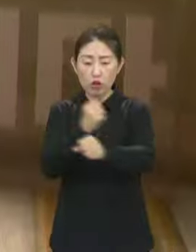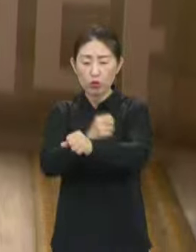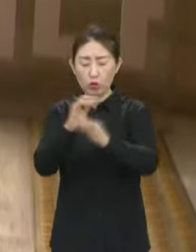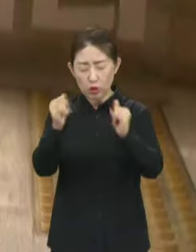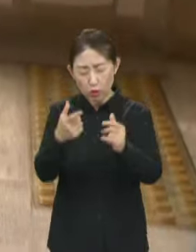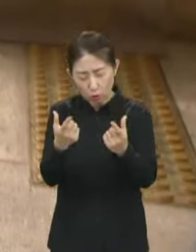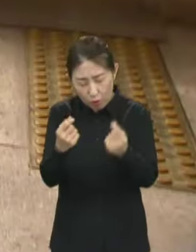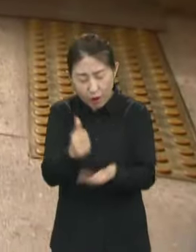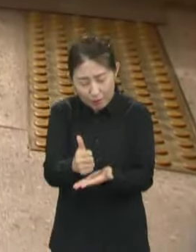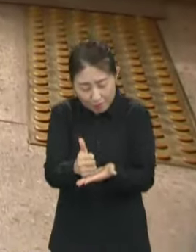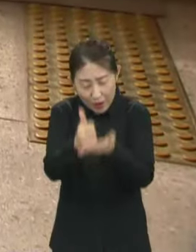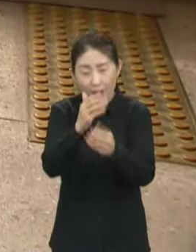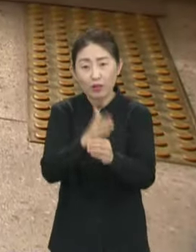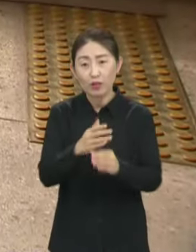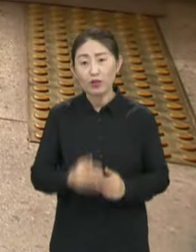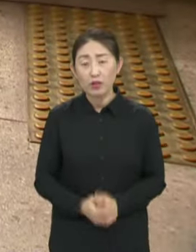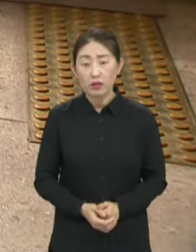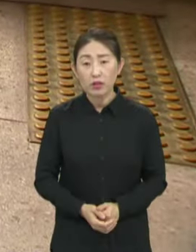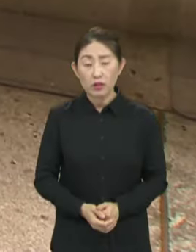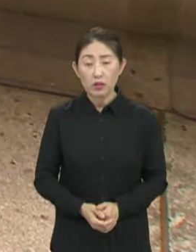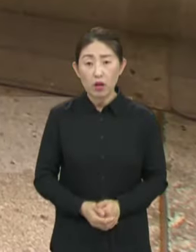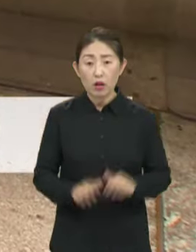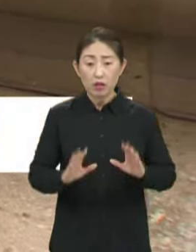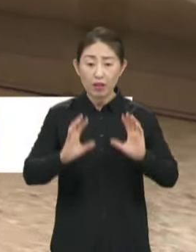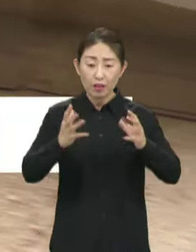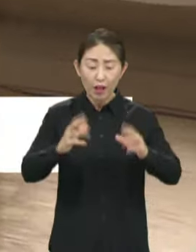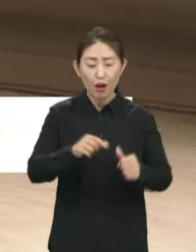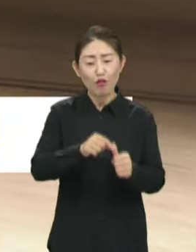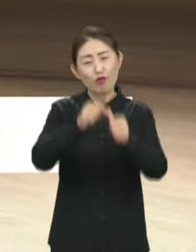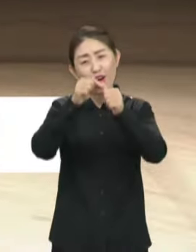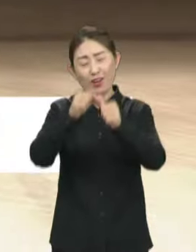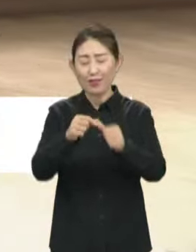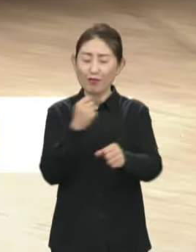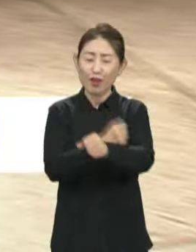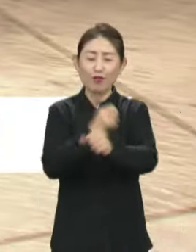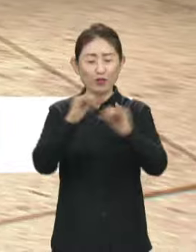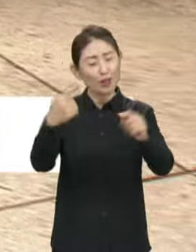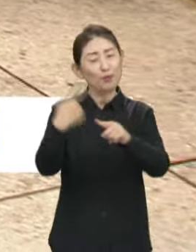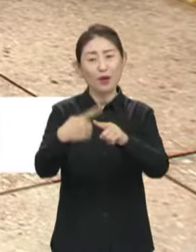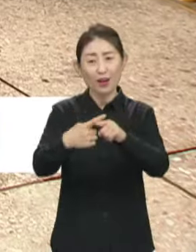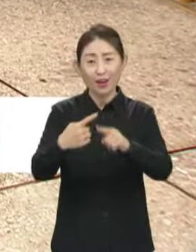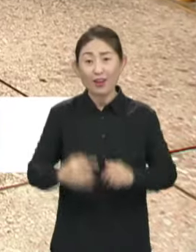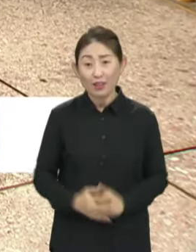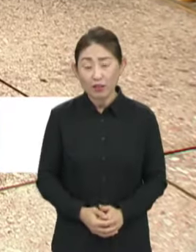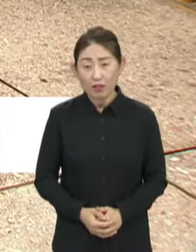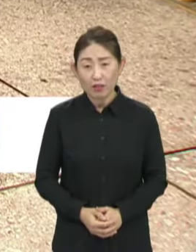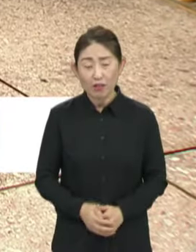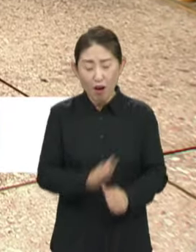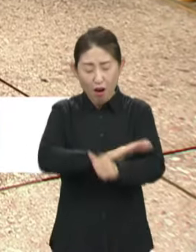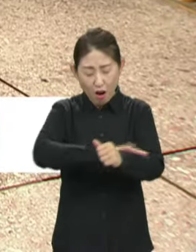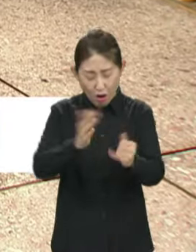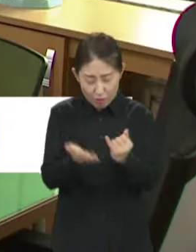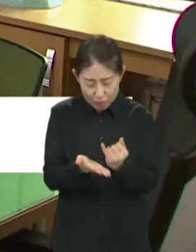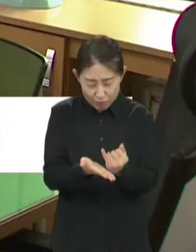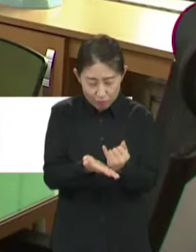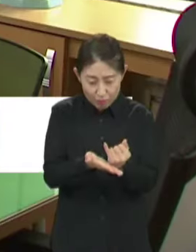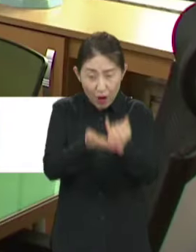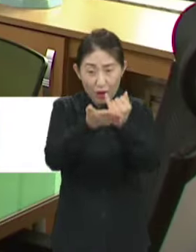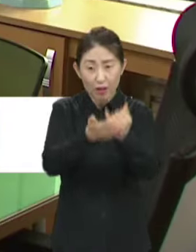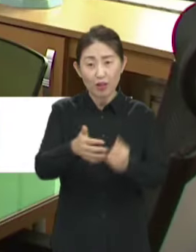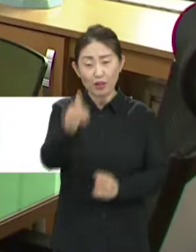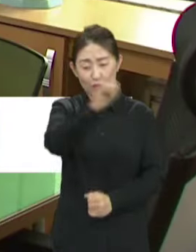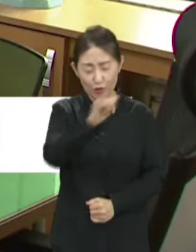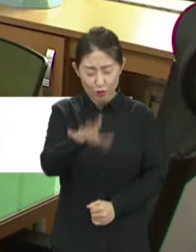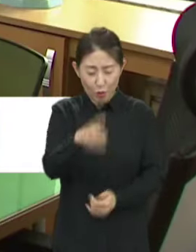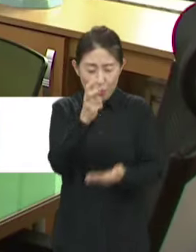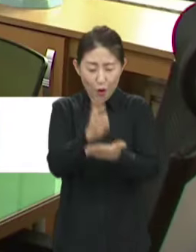같습니다. 임산부는 소멸위기에 처한 나라를 구하는 애국자라며 국가유공자처럼 대우하는 조례를 전국 최초로